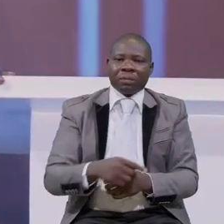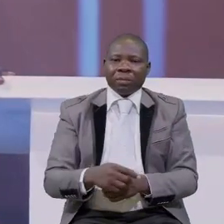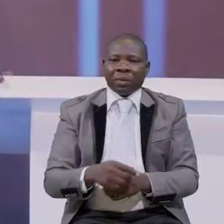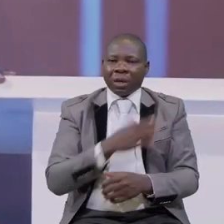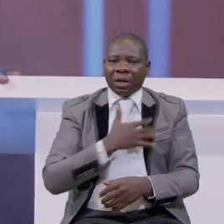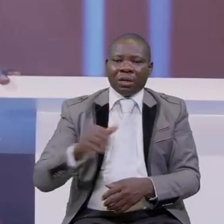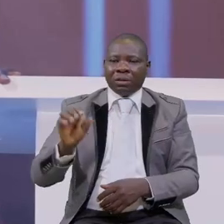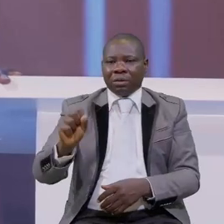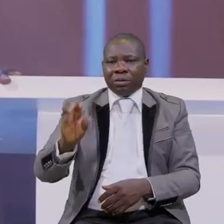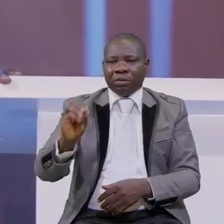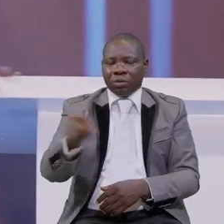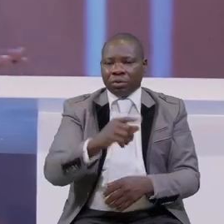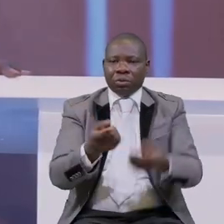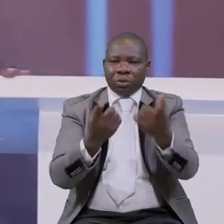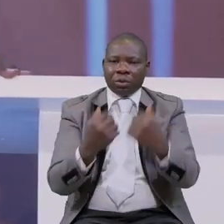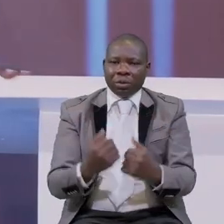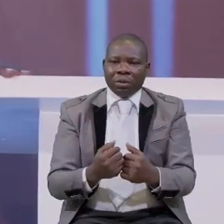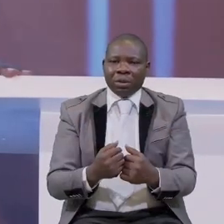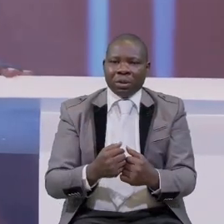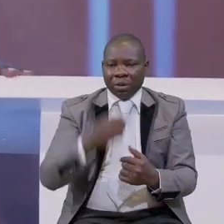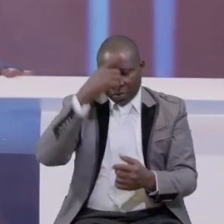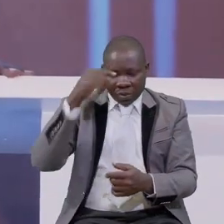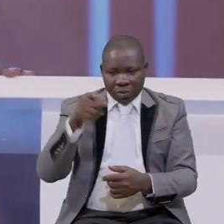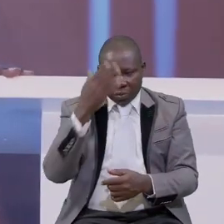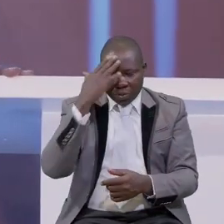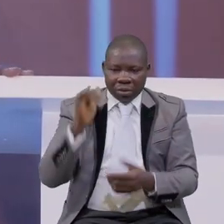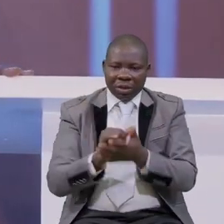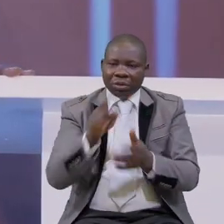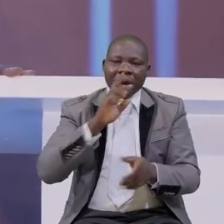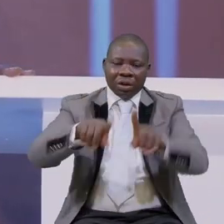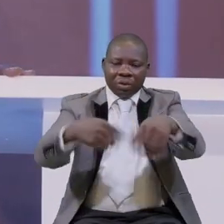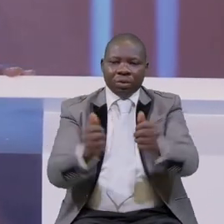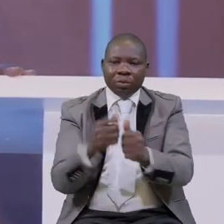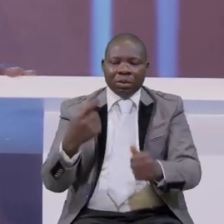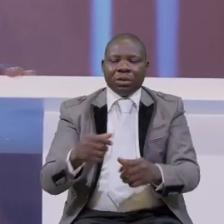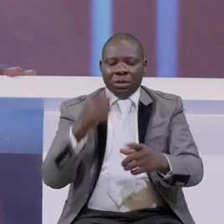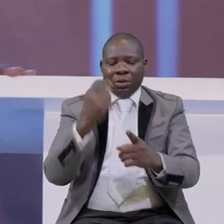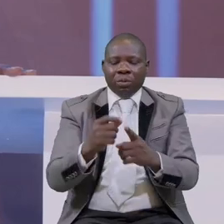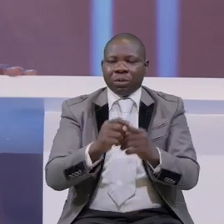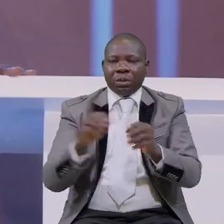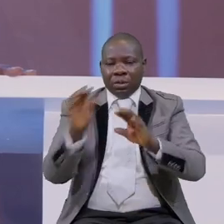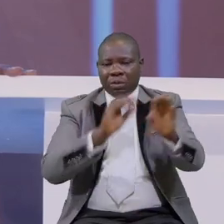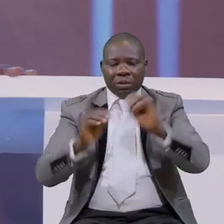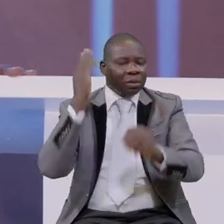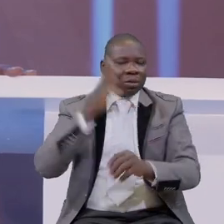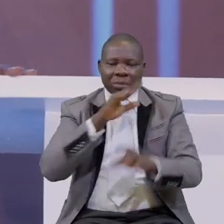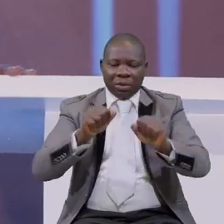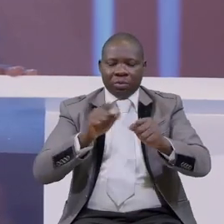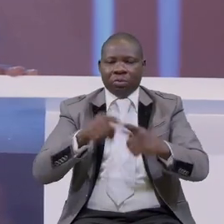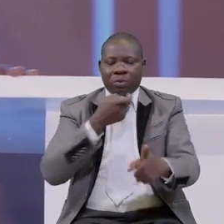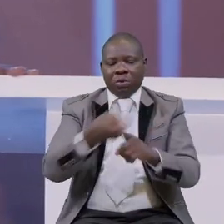Et tu viens. Parce que tu sais, tu vas avec la parole. Et rien ne pourra me